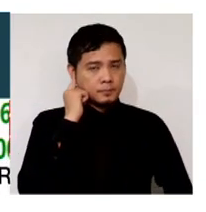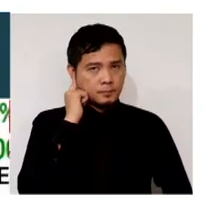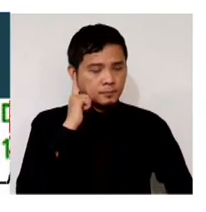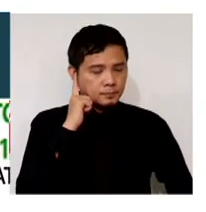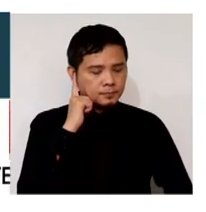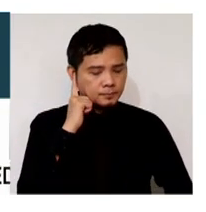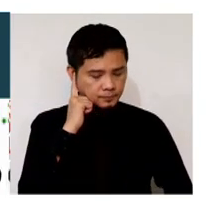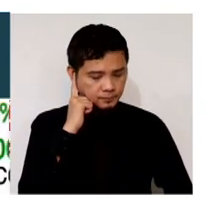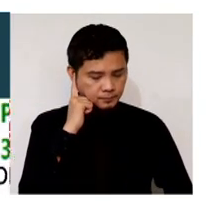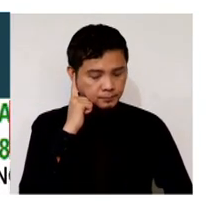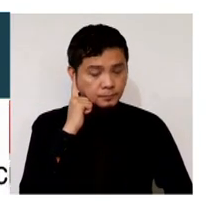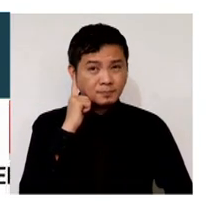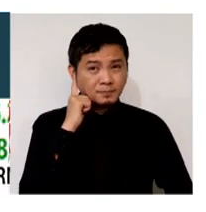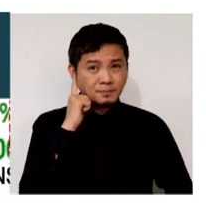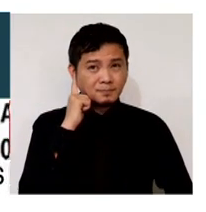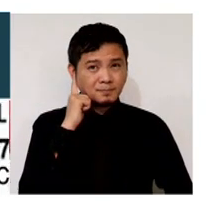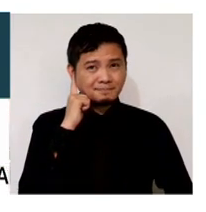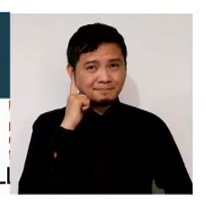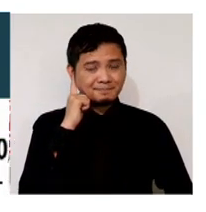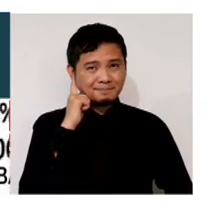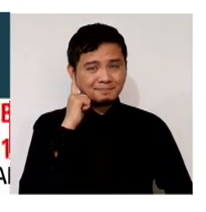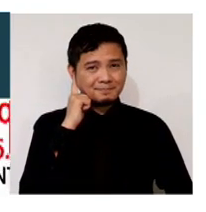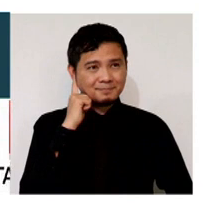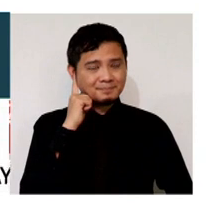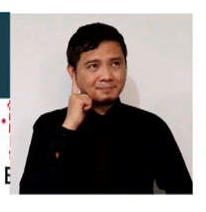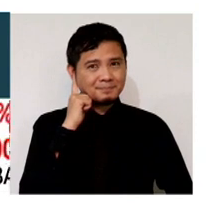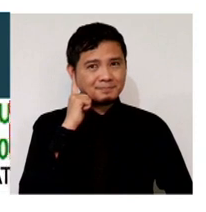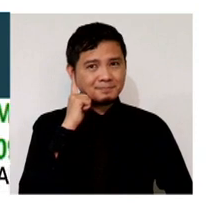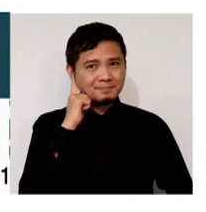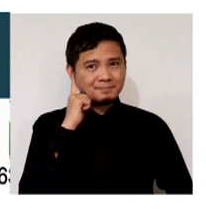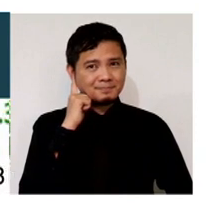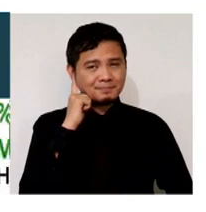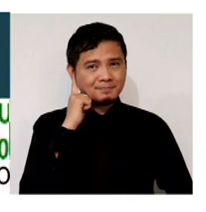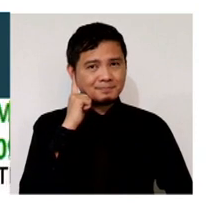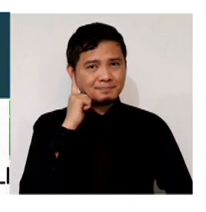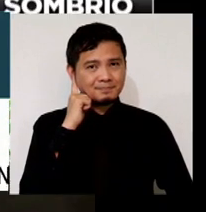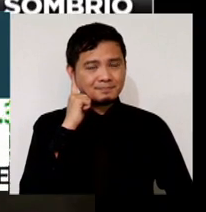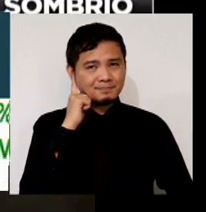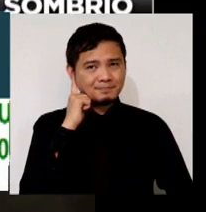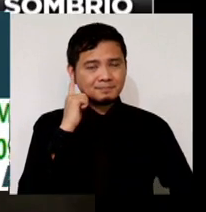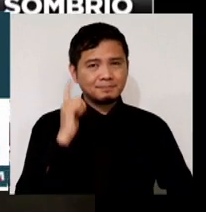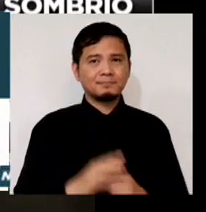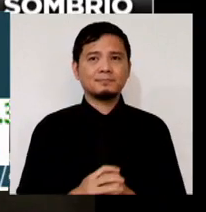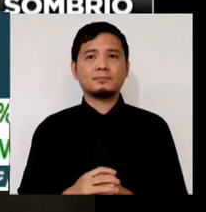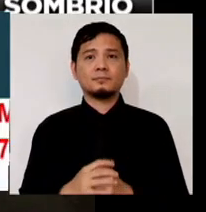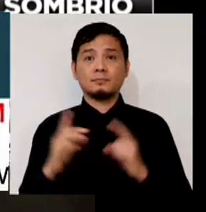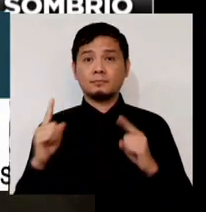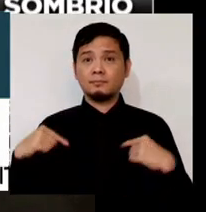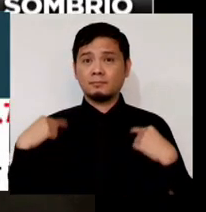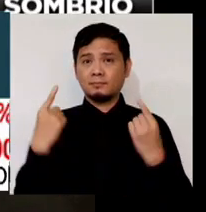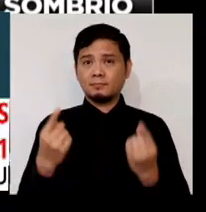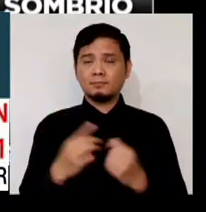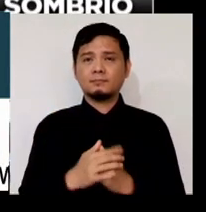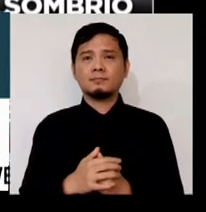mga constituents ninyo? Take this opportunity po. Sa ngayon po, kailangan talaga natin